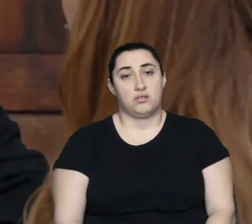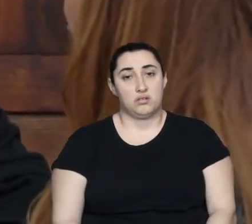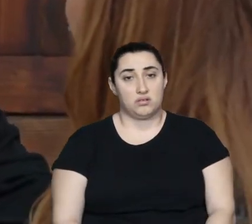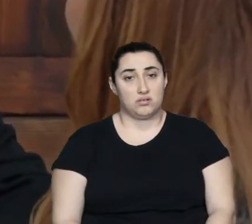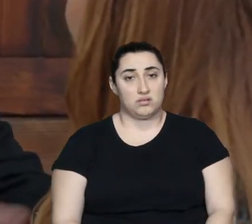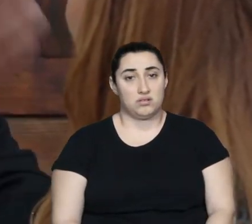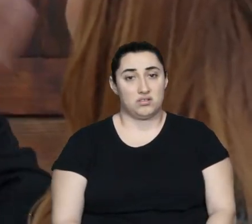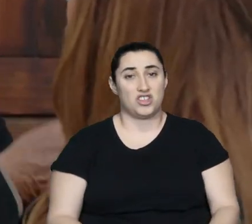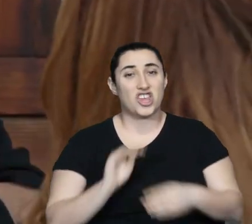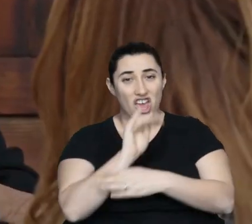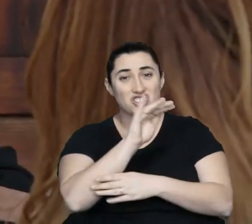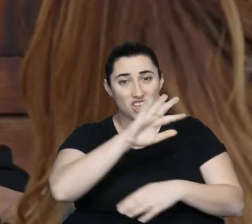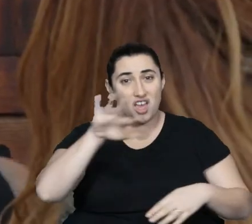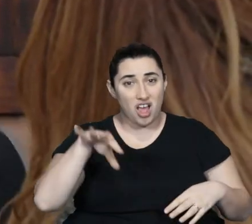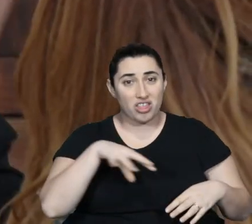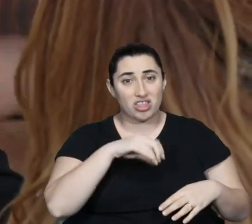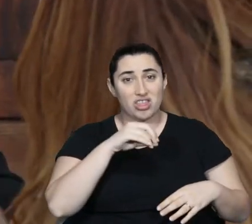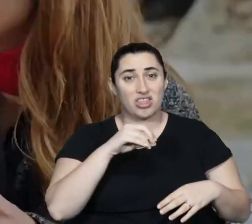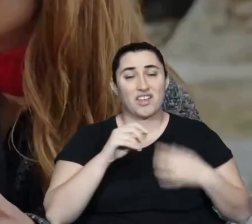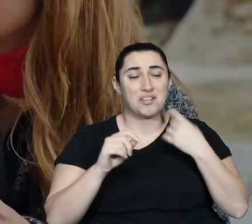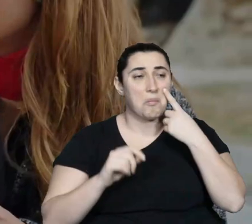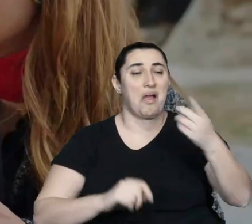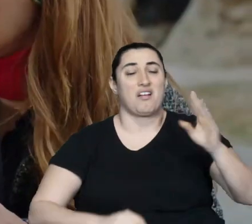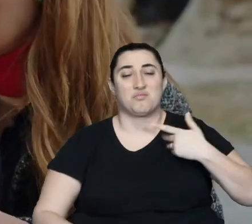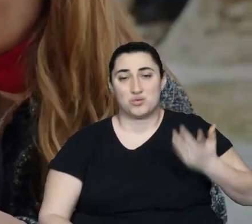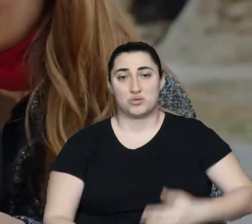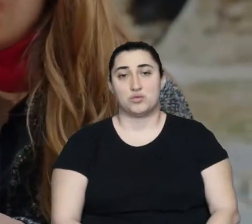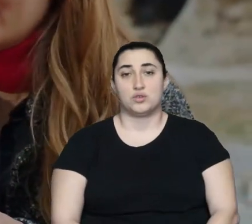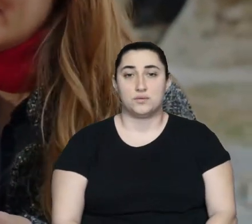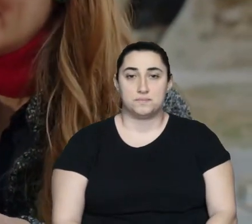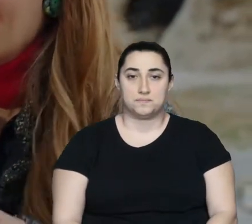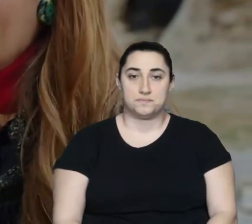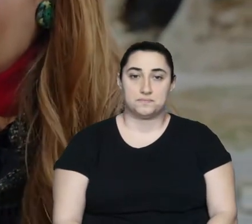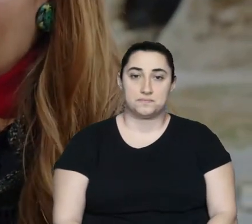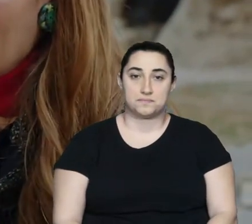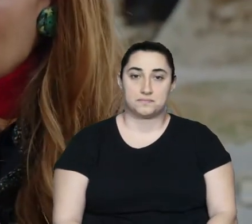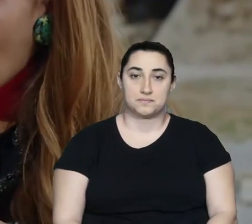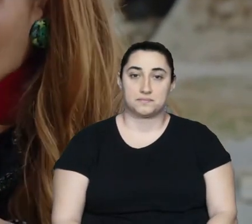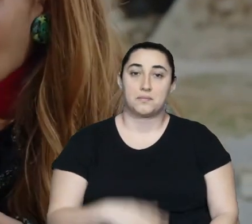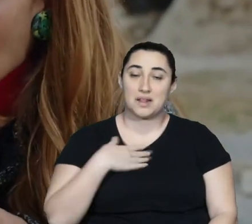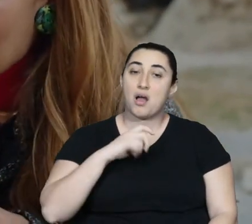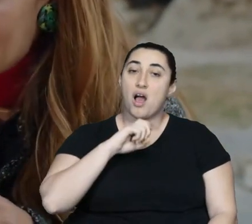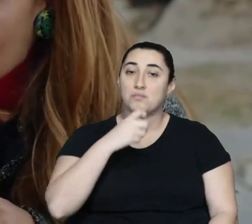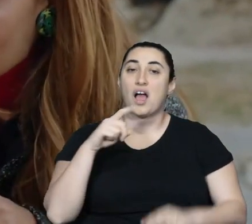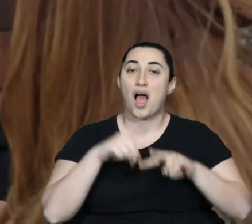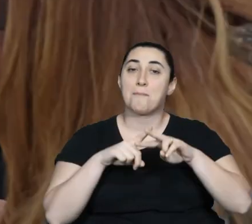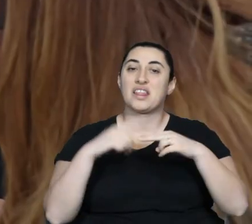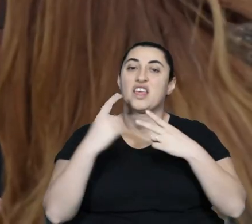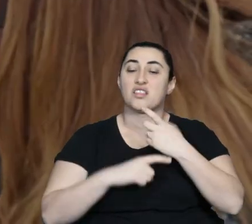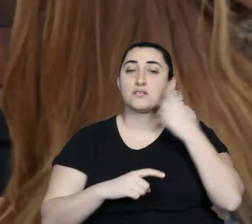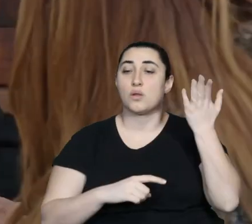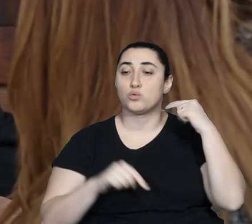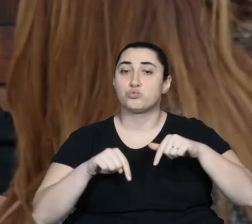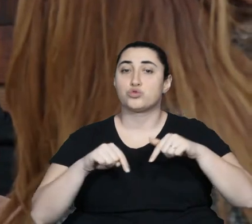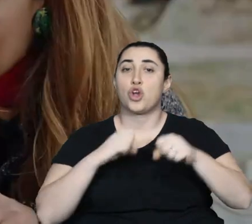Kalanlara ise muhatap olmuyorum. benim amcam Ahmet Yanardağ yıllar